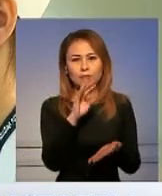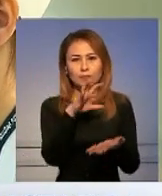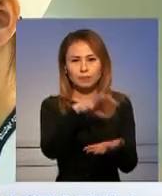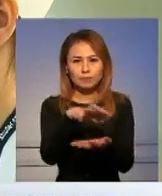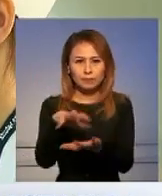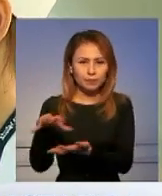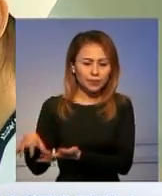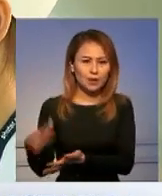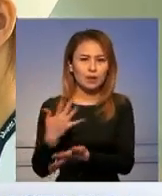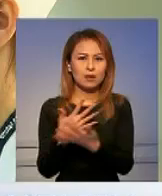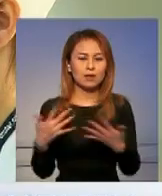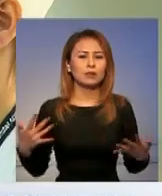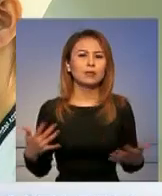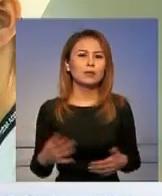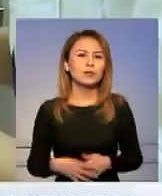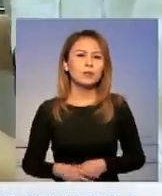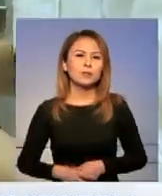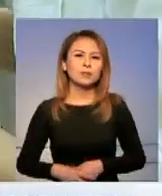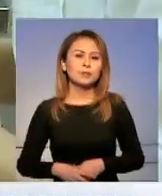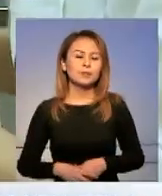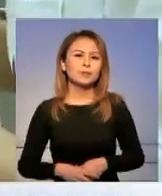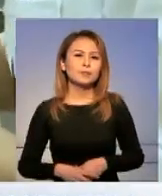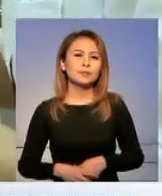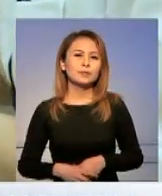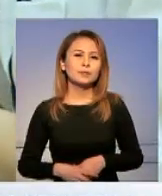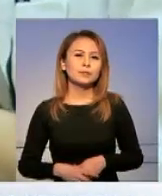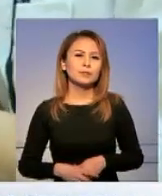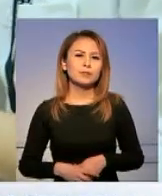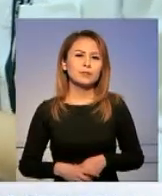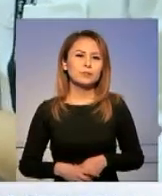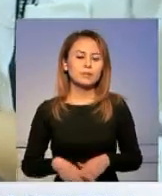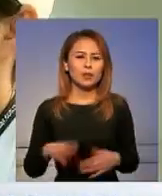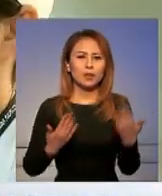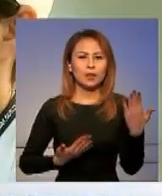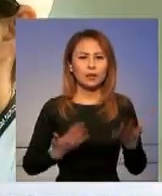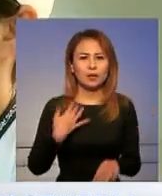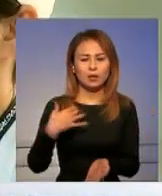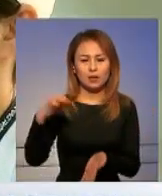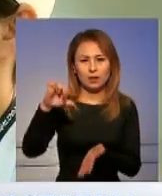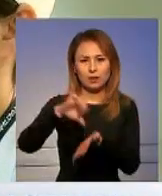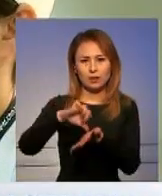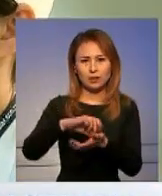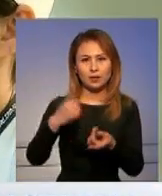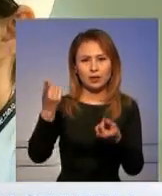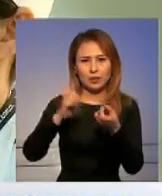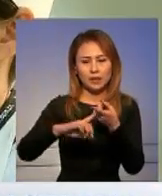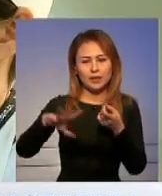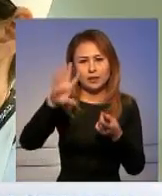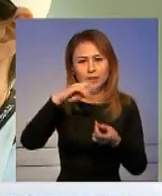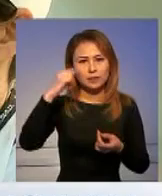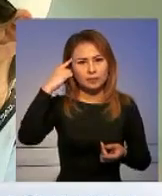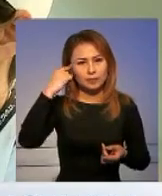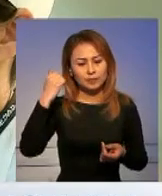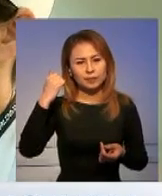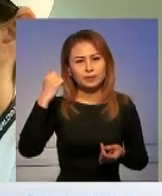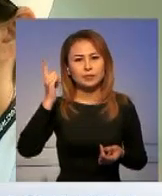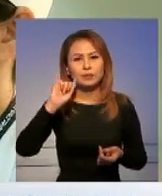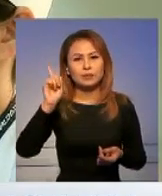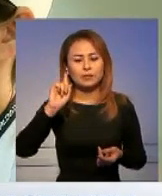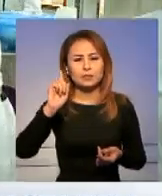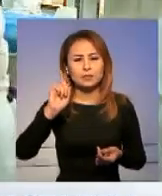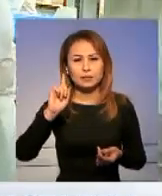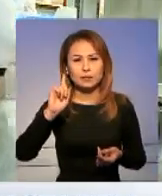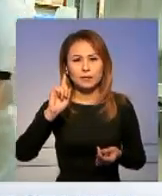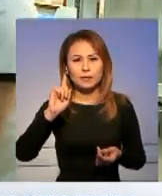мес, груша, сосын тыквамен дайындаймын. Осы жарысқа қатысып, әртүрлі жарыс жақсы жұмыс